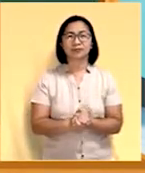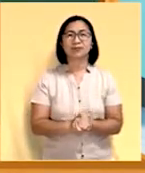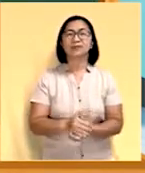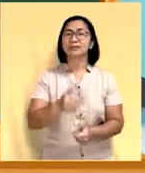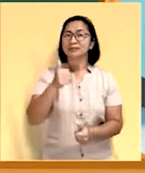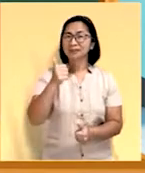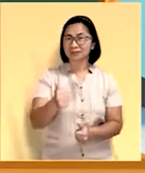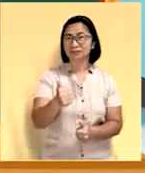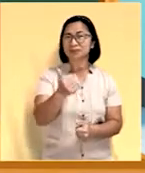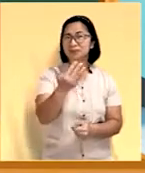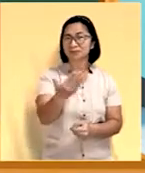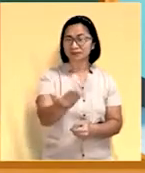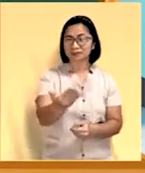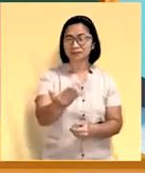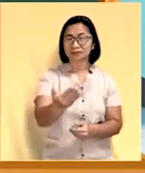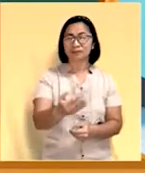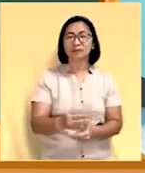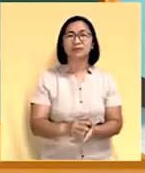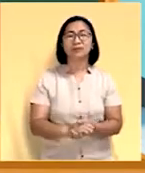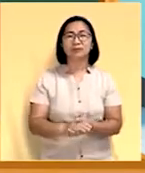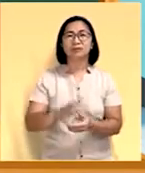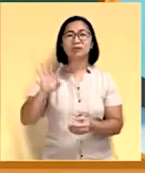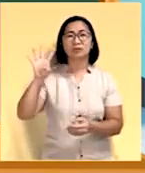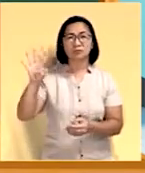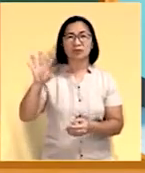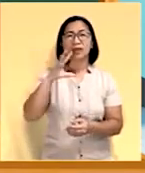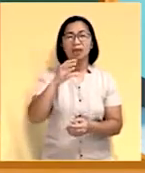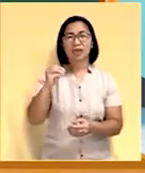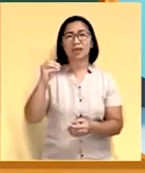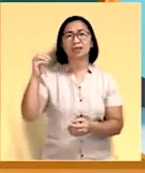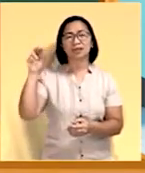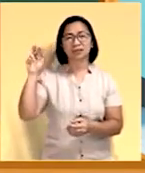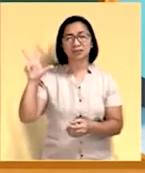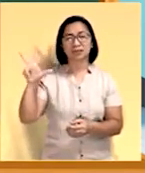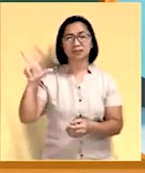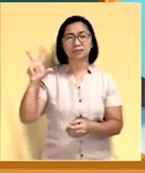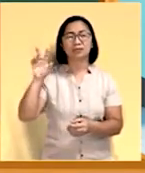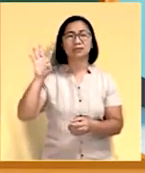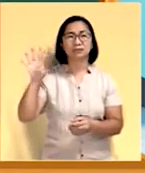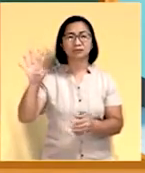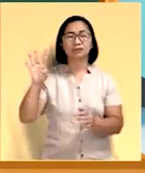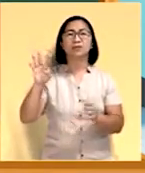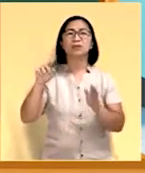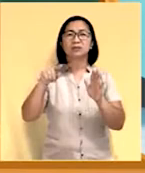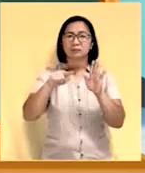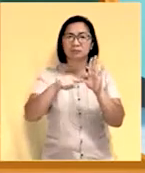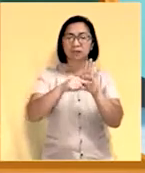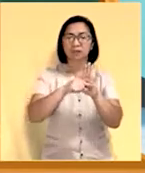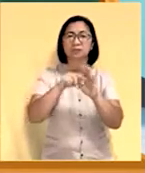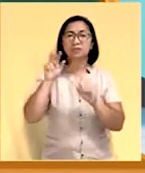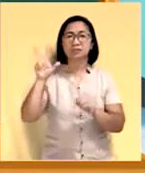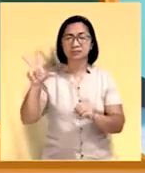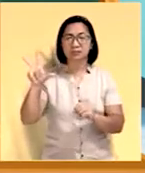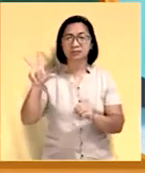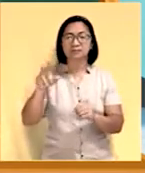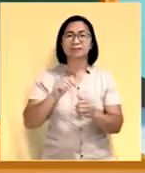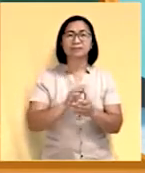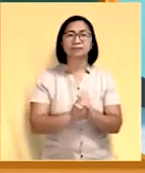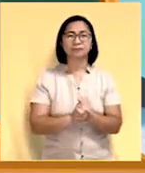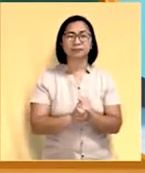Isang thumbs up para sa'yo! 4 at 3! 4 minus 3